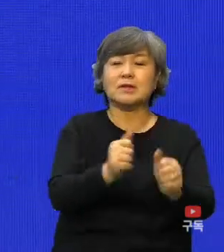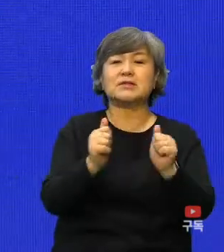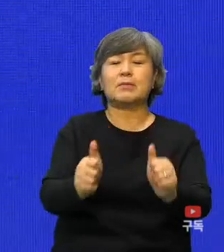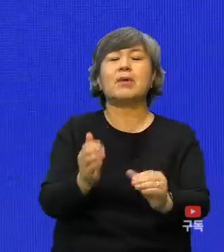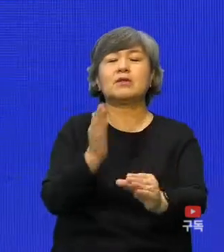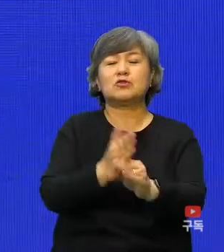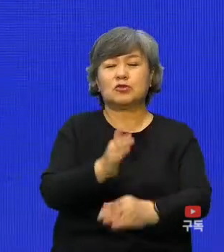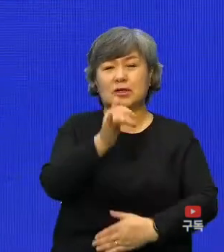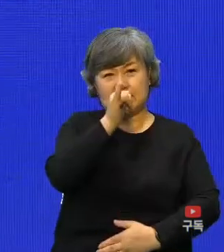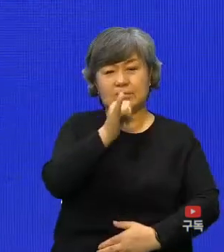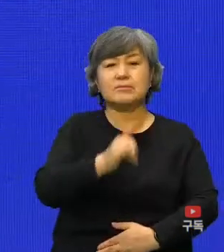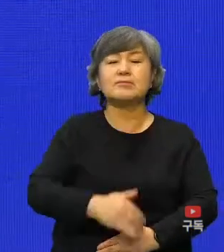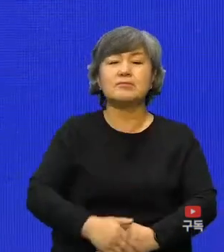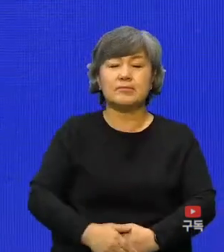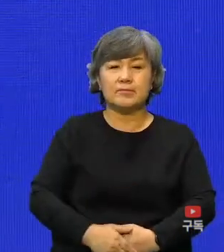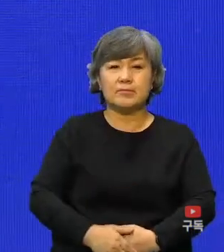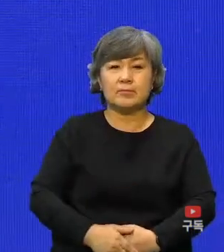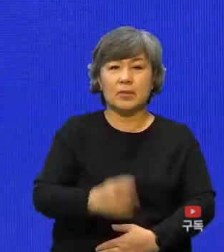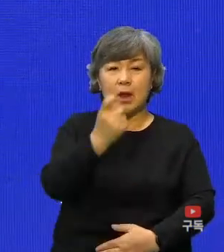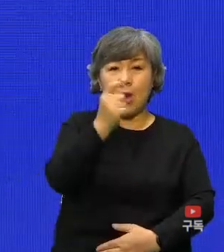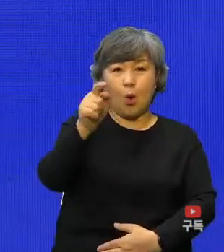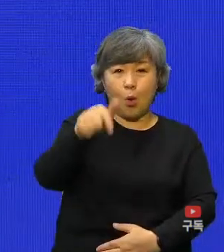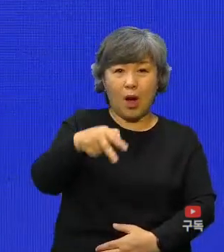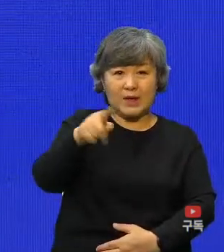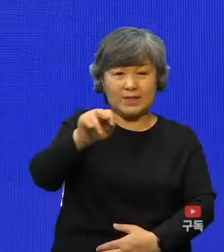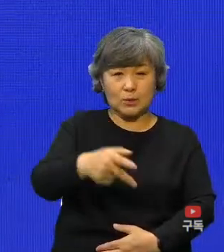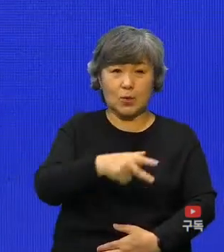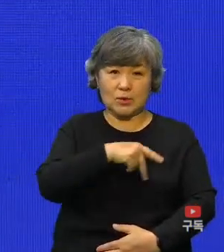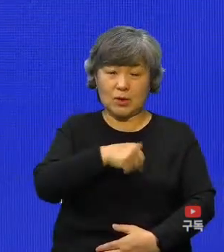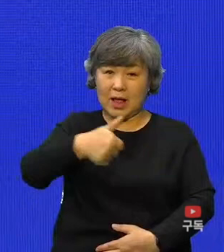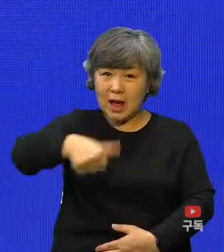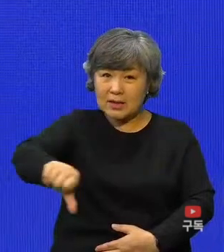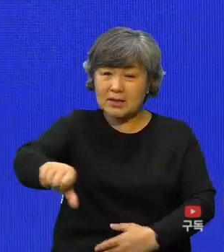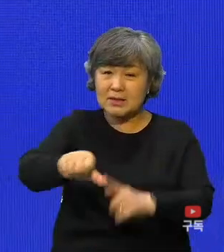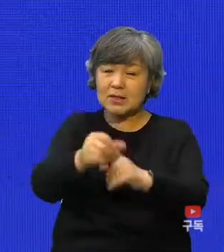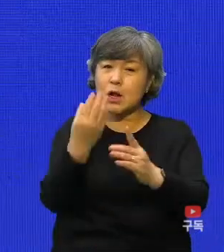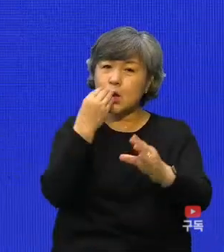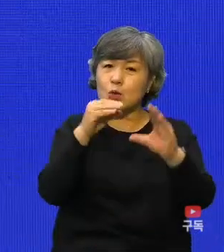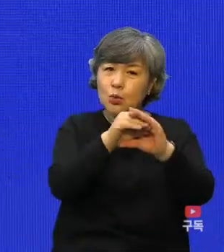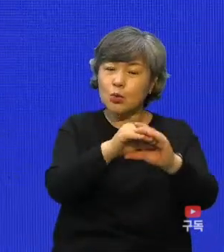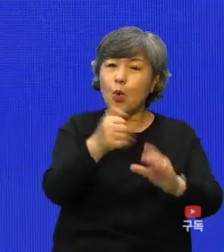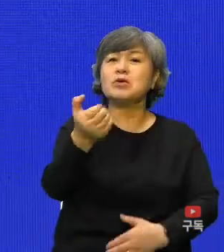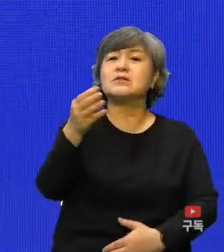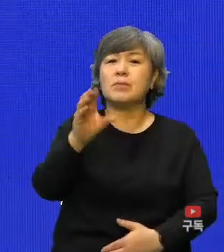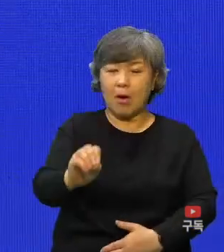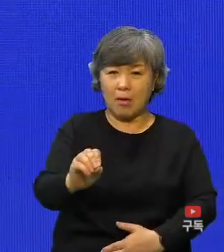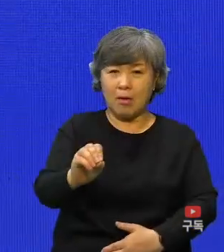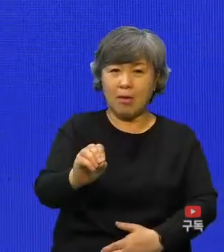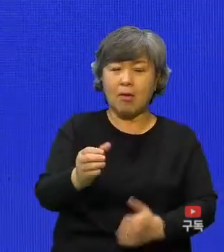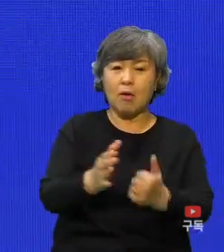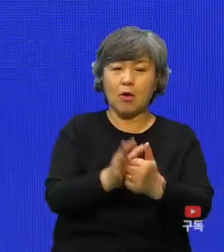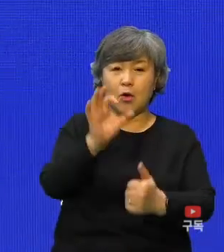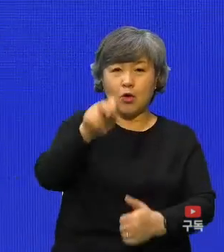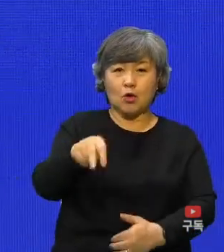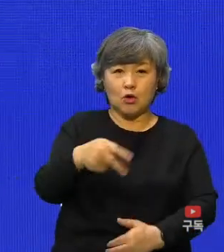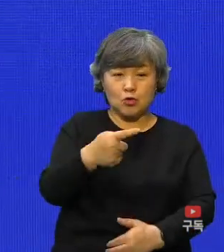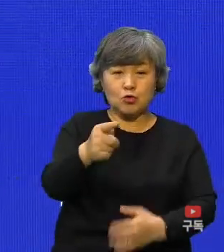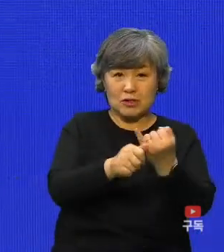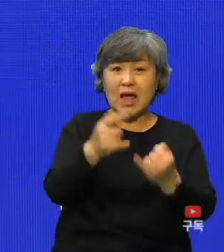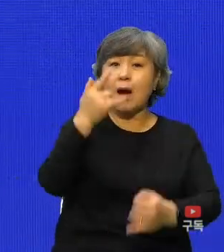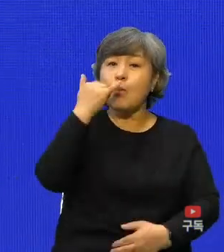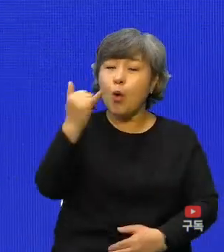중에 있습니다. 곽상도 의원의 아들의 대가성 뇌물로 보이는 퇴직금 50억 원, 윤석열 후보의